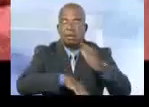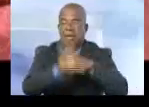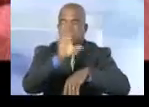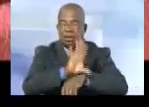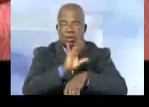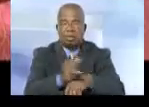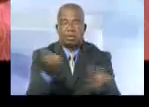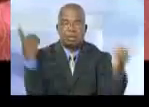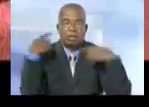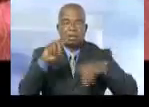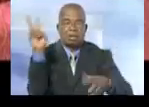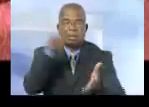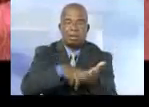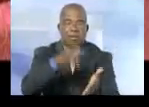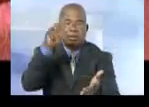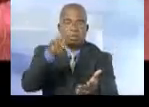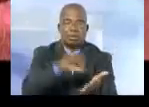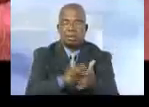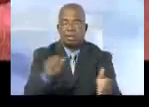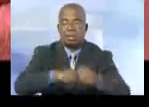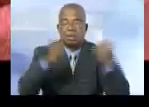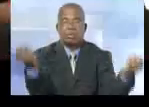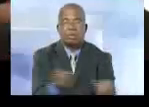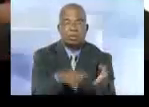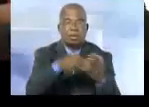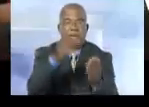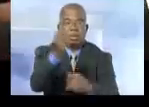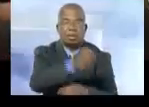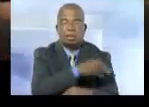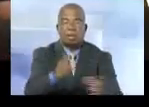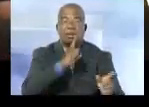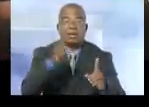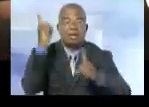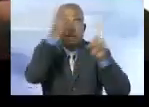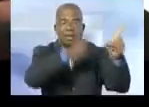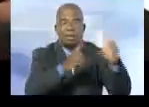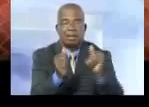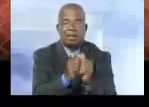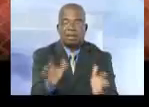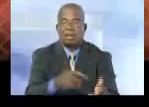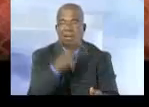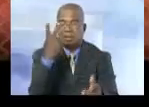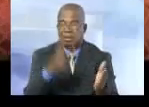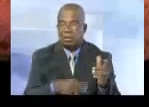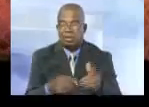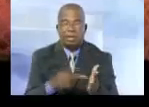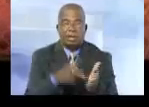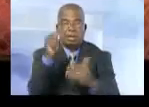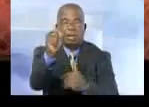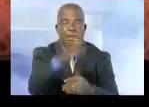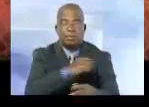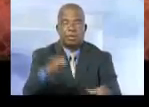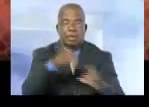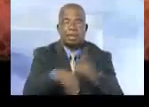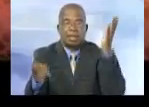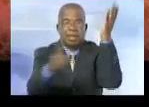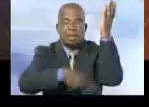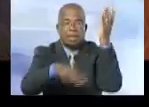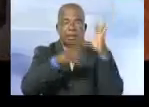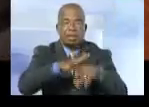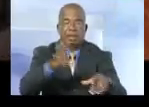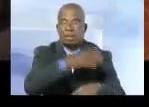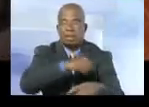d'Ivoire. Depuis 2012, la société Mars est partie prenante dans 2 grands projets pilotes dans la région de Soubré, riche